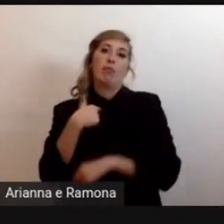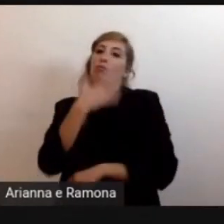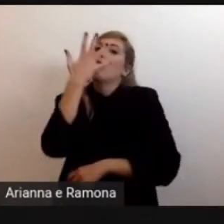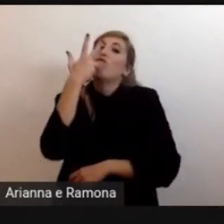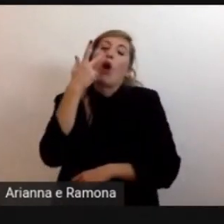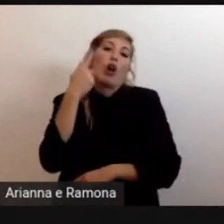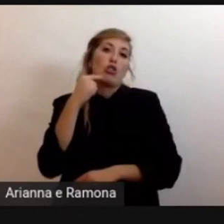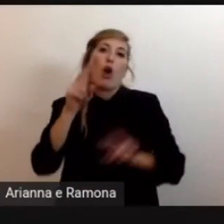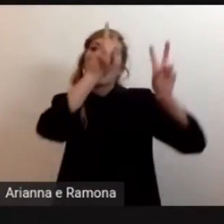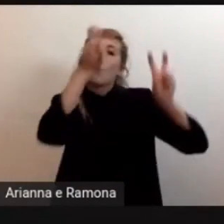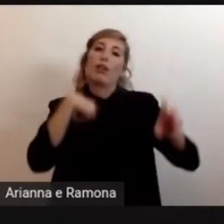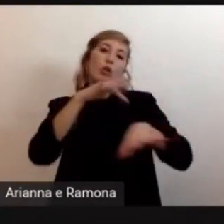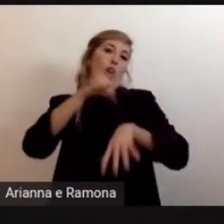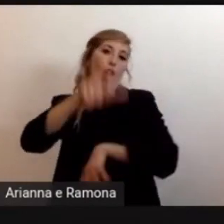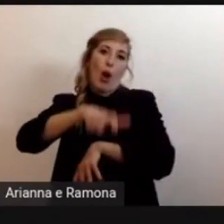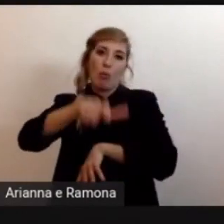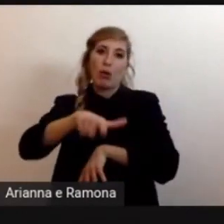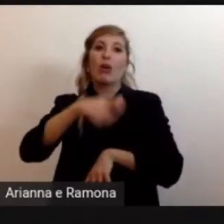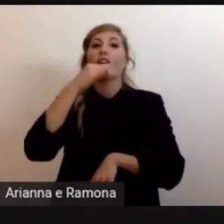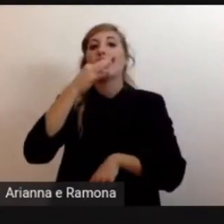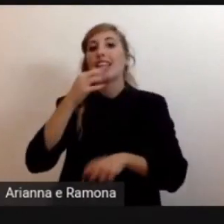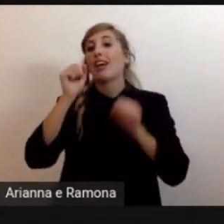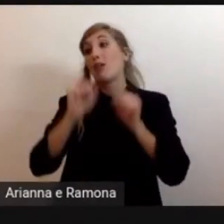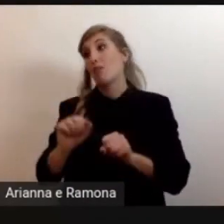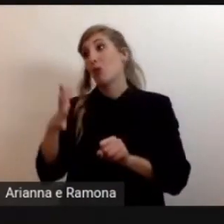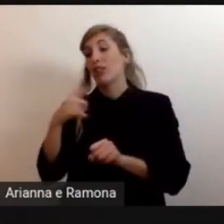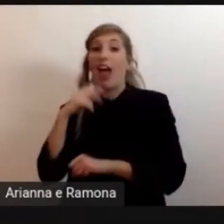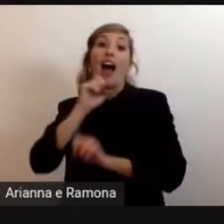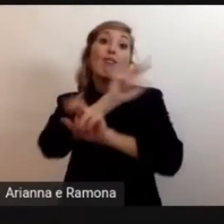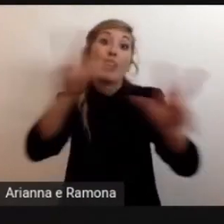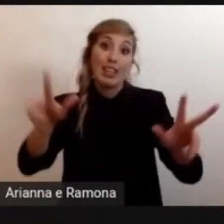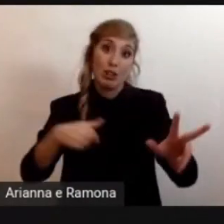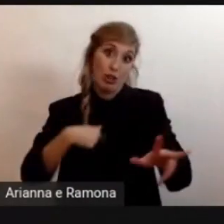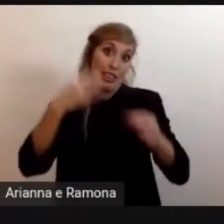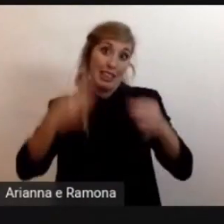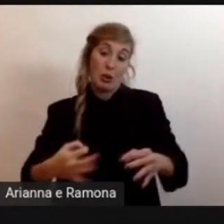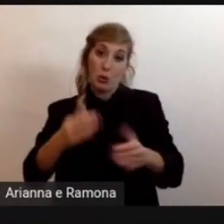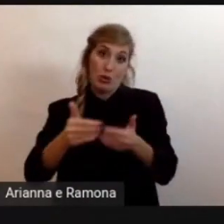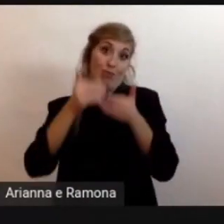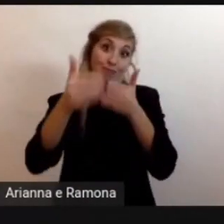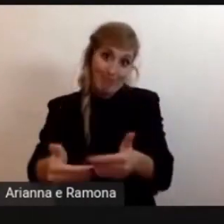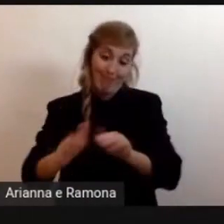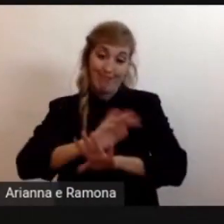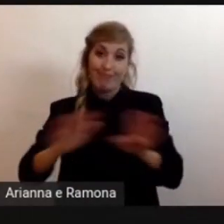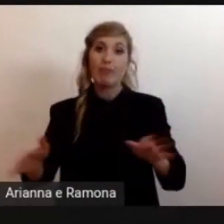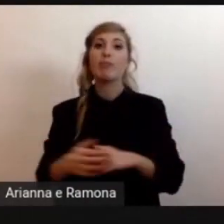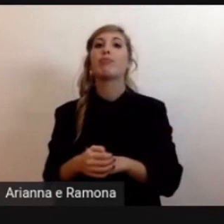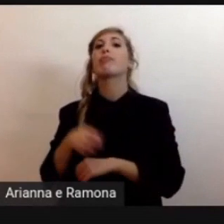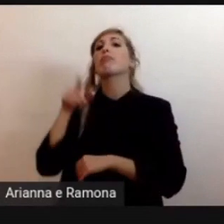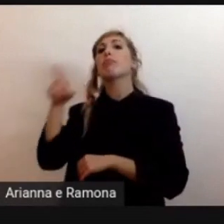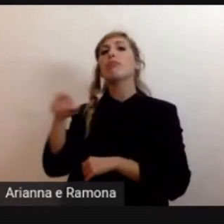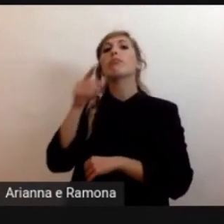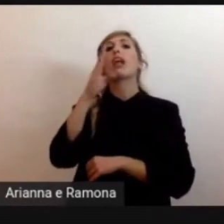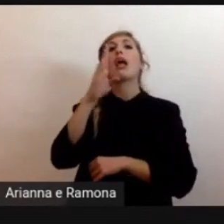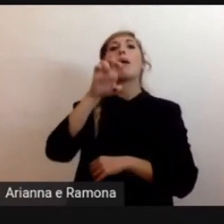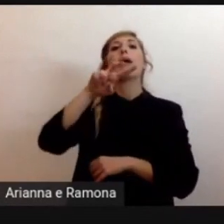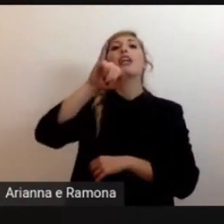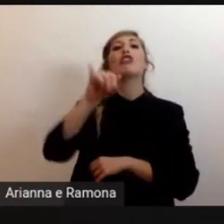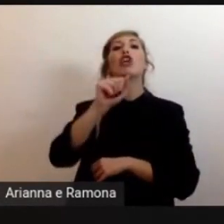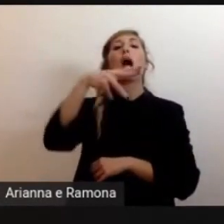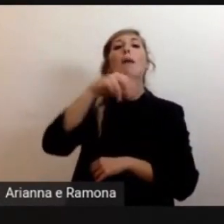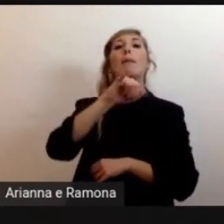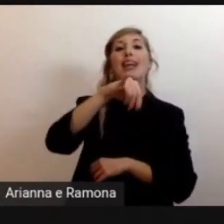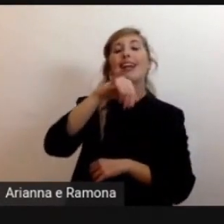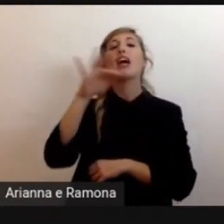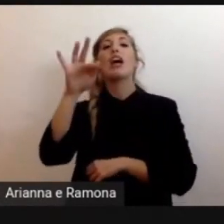fare vogliamo allora tu tratti benjamin franklin come figura